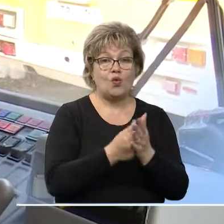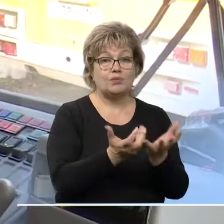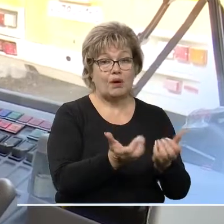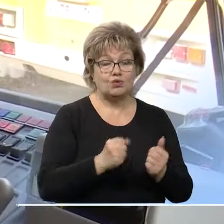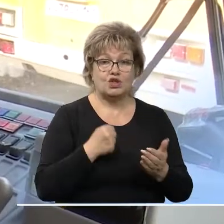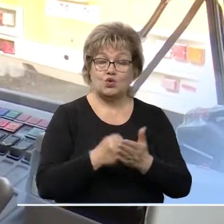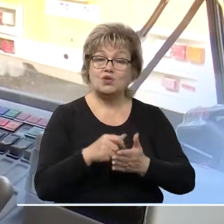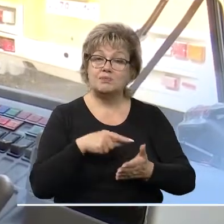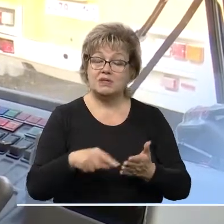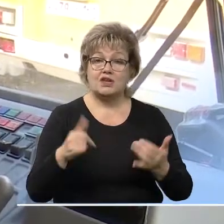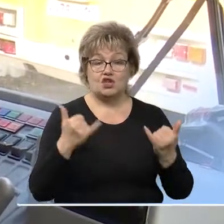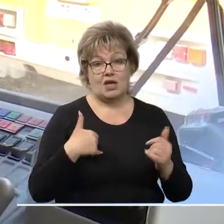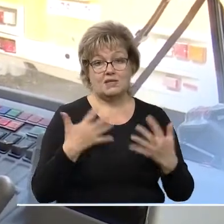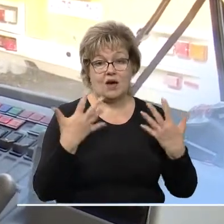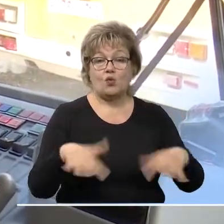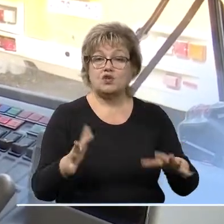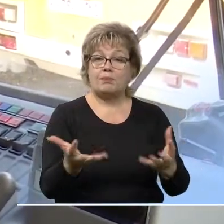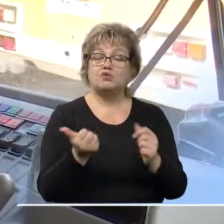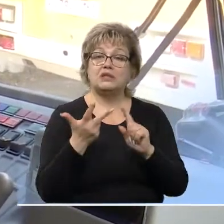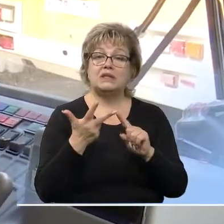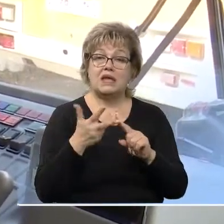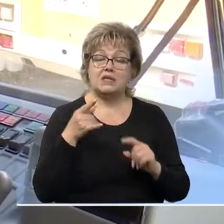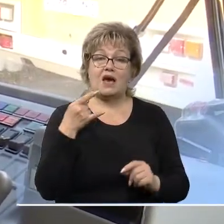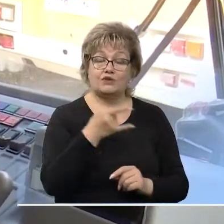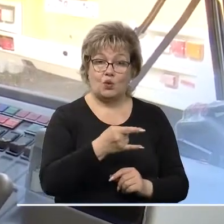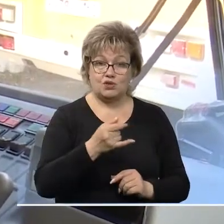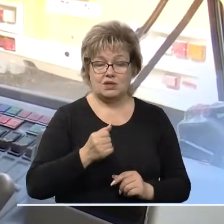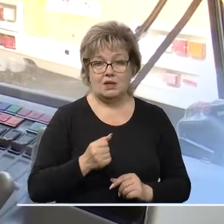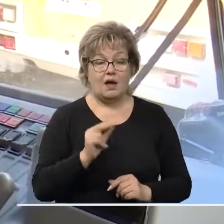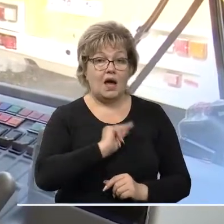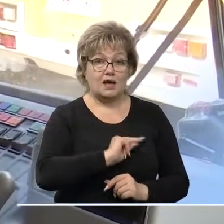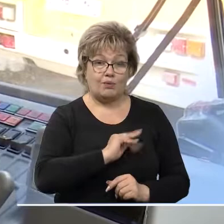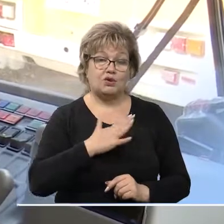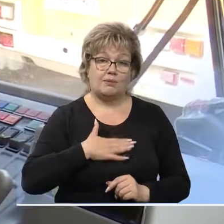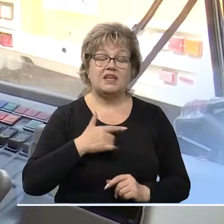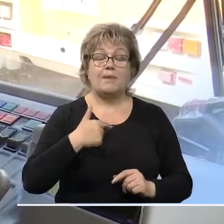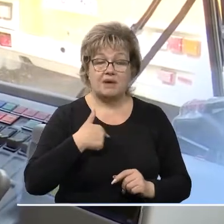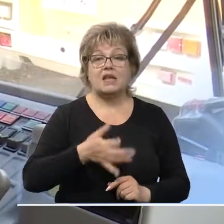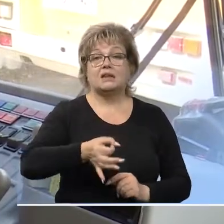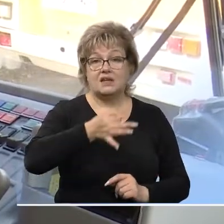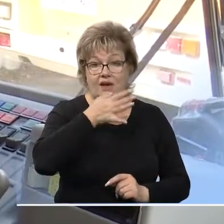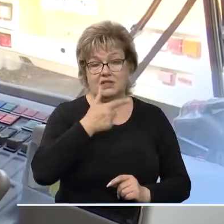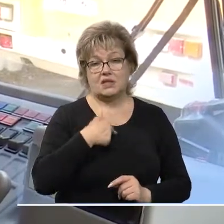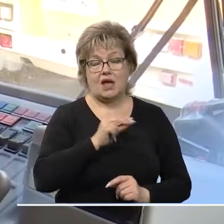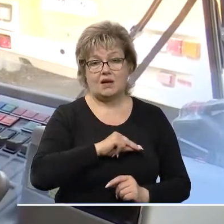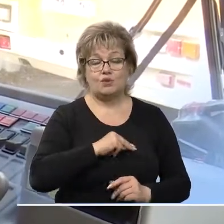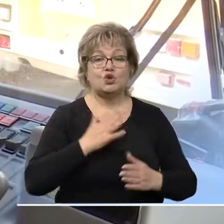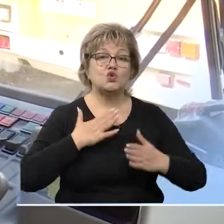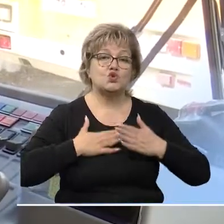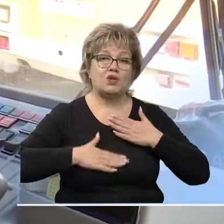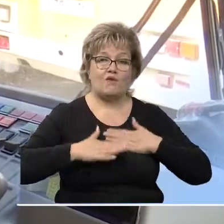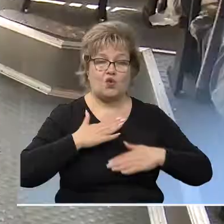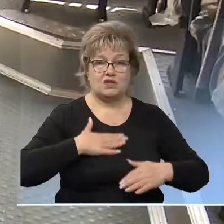до списания. Сейчас я получил уже третий. Работа моя мне нравится. Я работаю